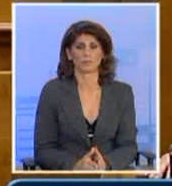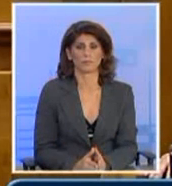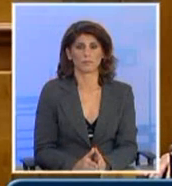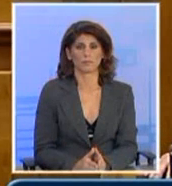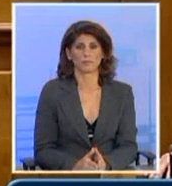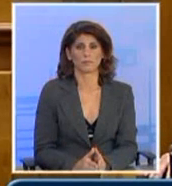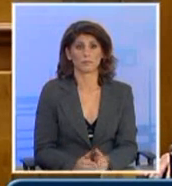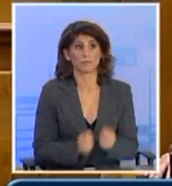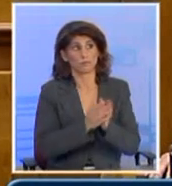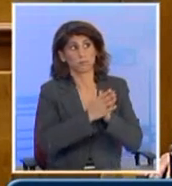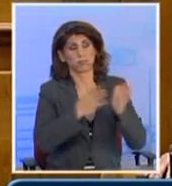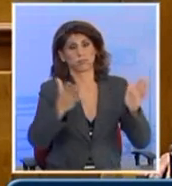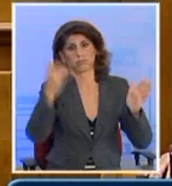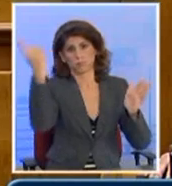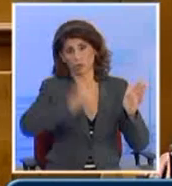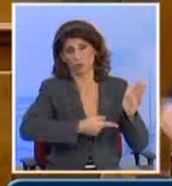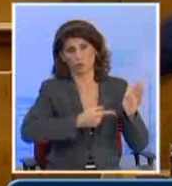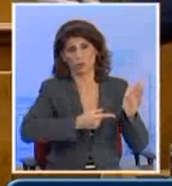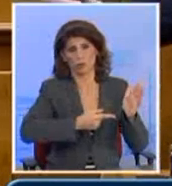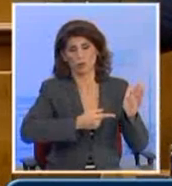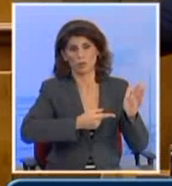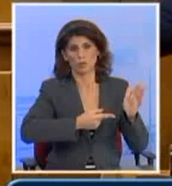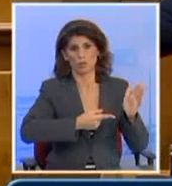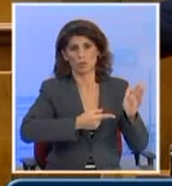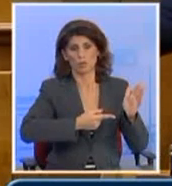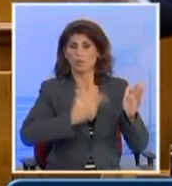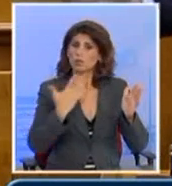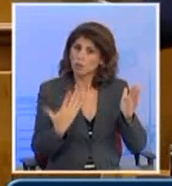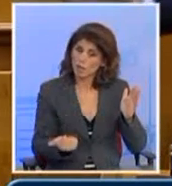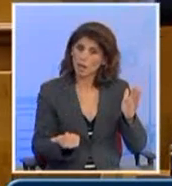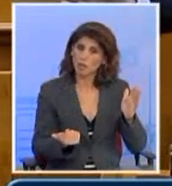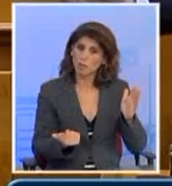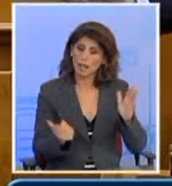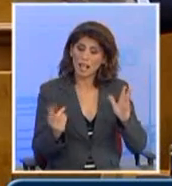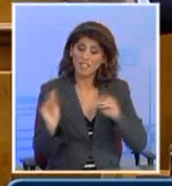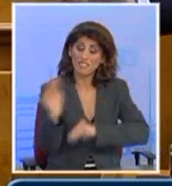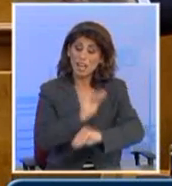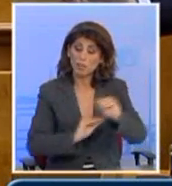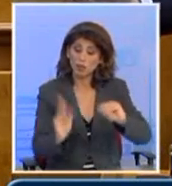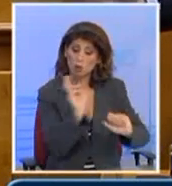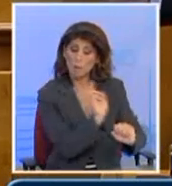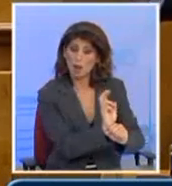ένα δυσθεώρατο ποσοστό, στο να έχουμε διαρθρωτικό πλεόνασμα